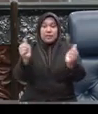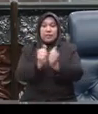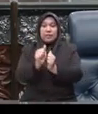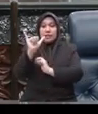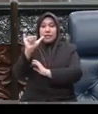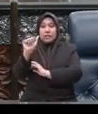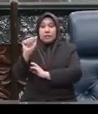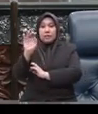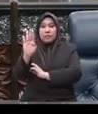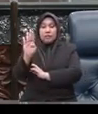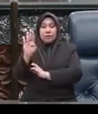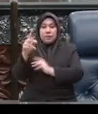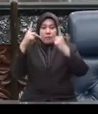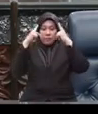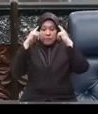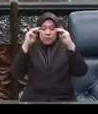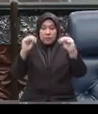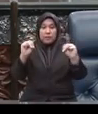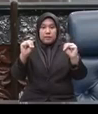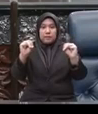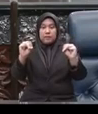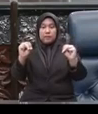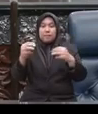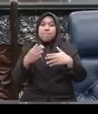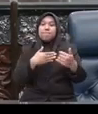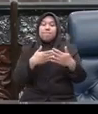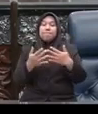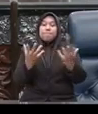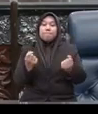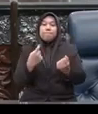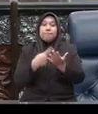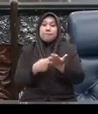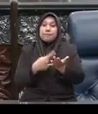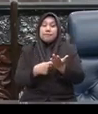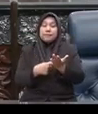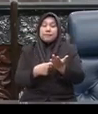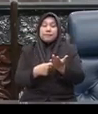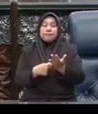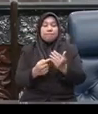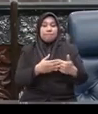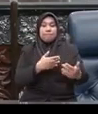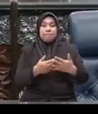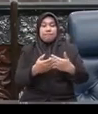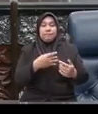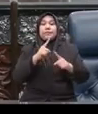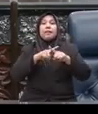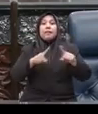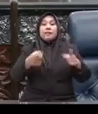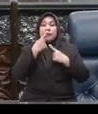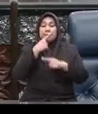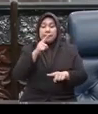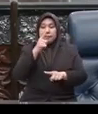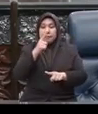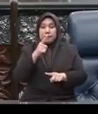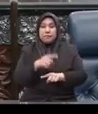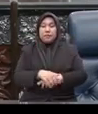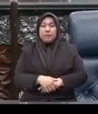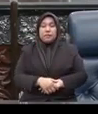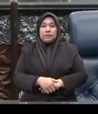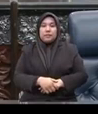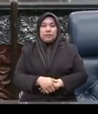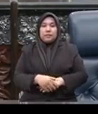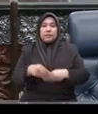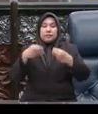anak bincang-bincang tapi itu adalah jawaban yang diberikan seolah-olah oh karena